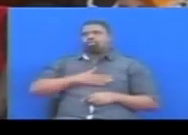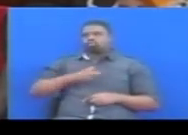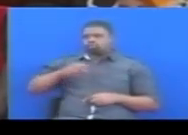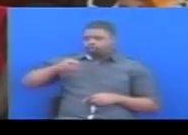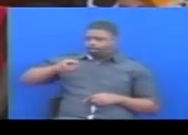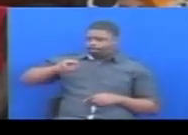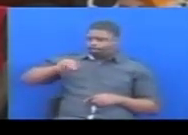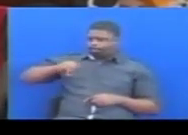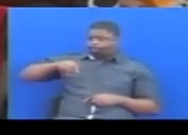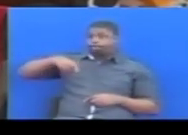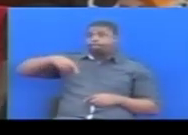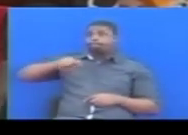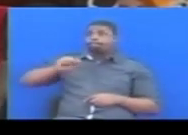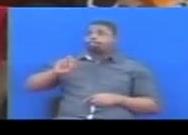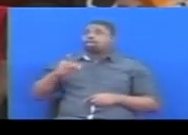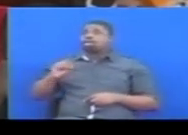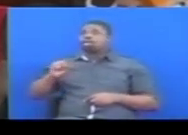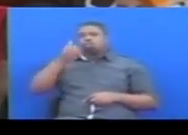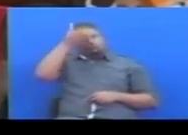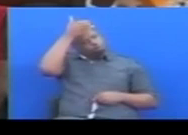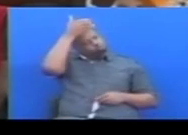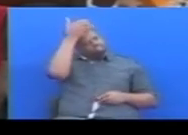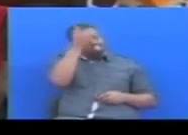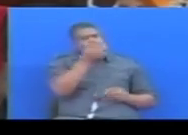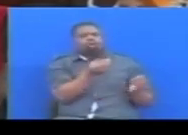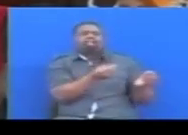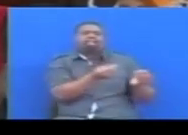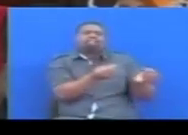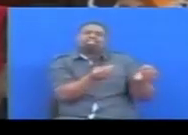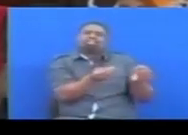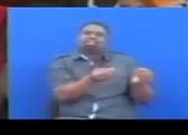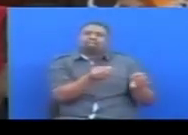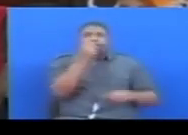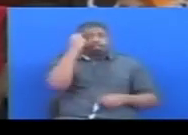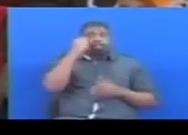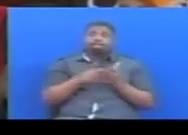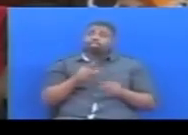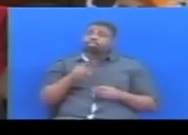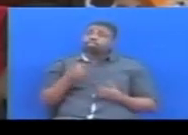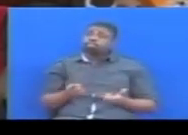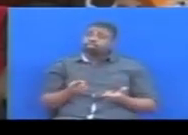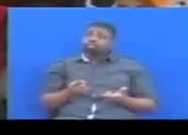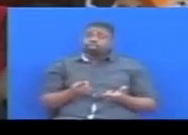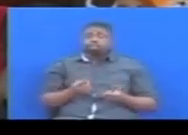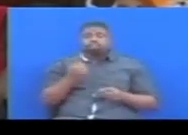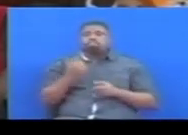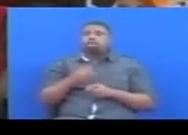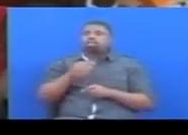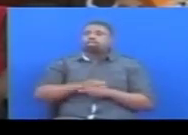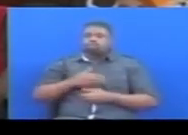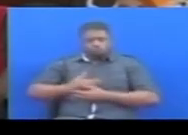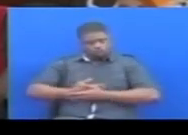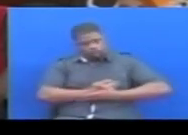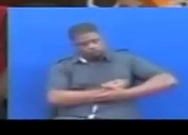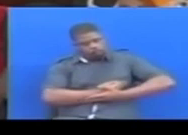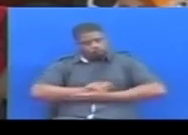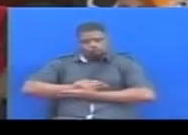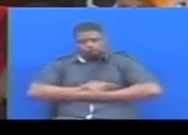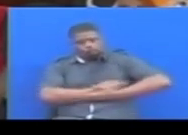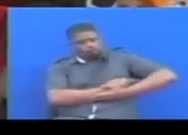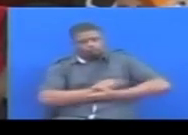ile wauguzi wako wachache sana, hasa ina maana kuwa ndio maana unakuta mara nyingi watoto njiti